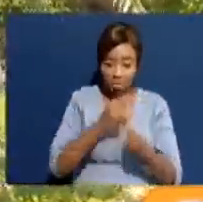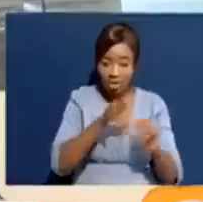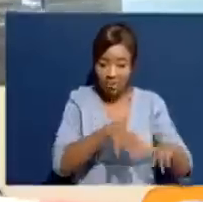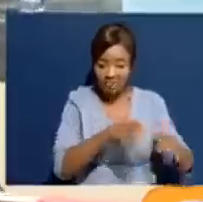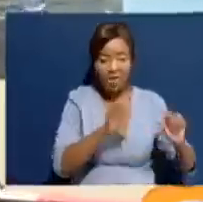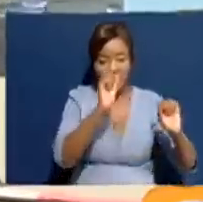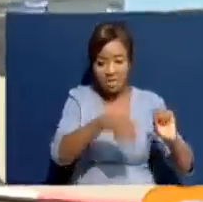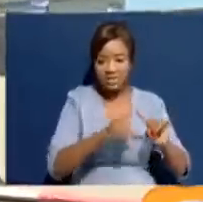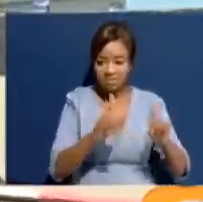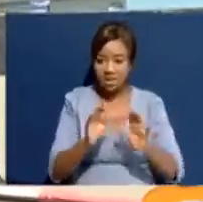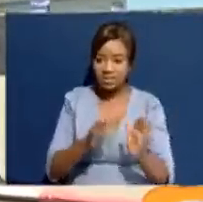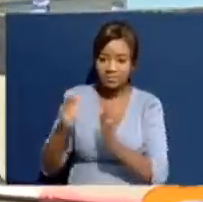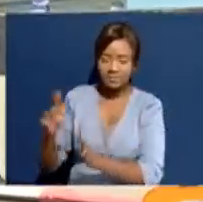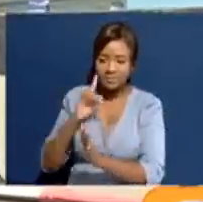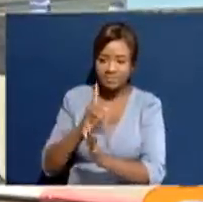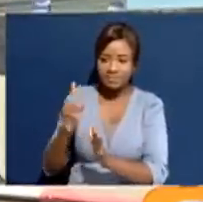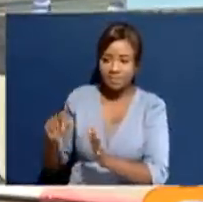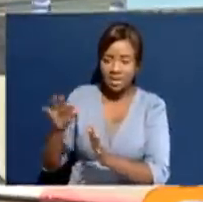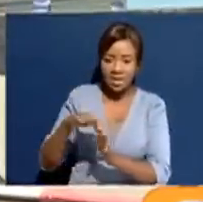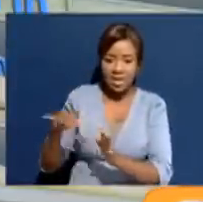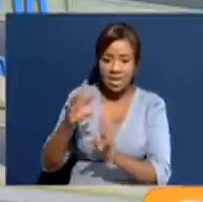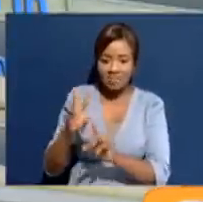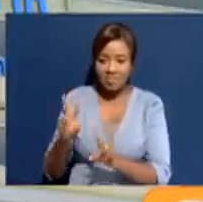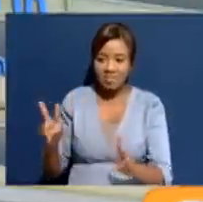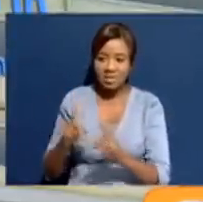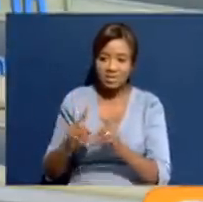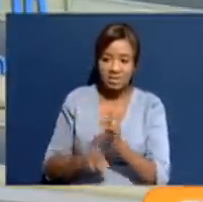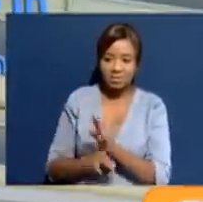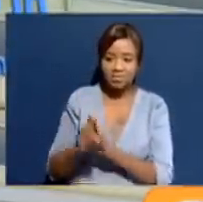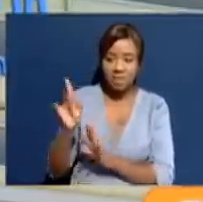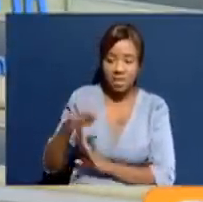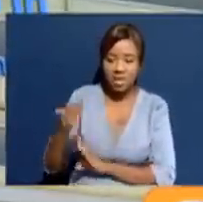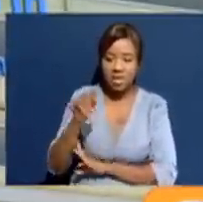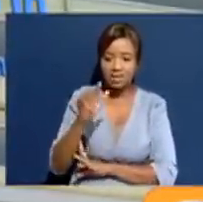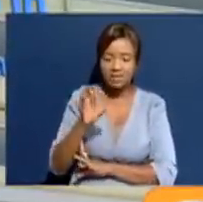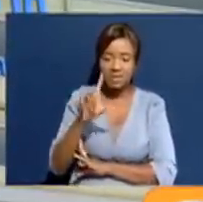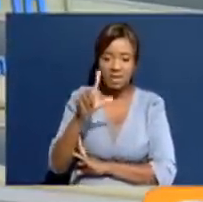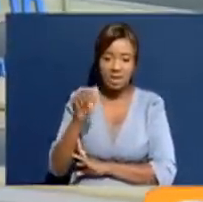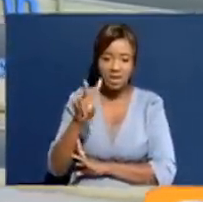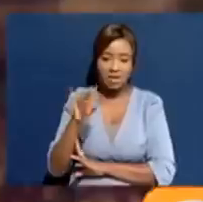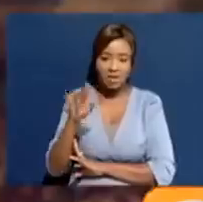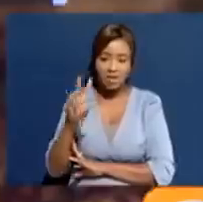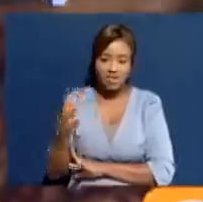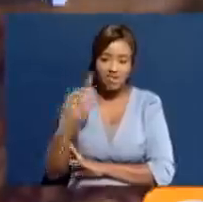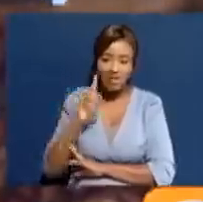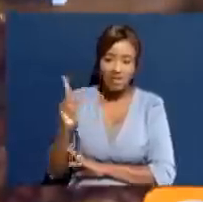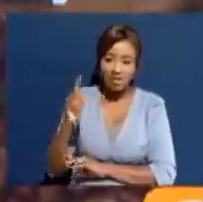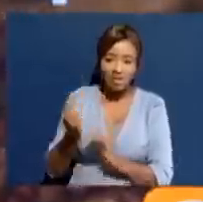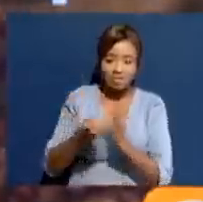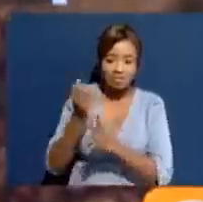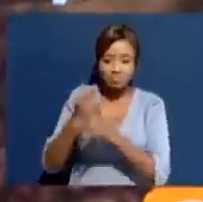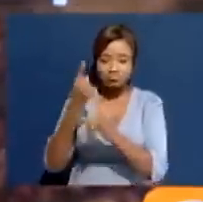shambani. Kituo hiki cha amani na uvumbuzi cha Perez jijini Tel Aviv kinajulikana kwa uvumbuzi wa mambo